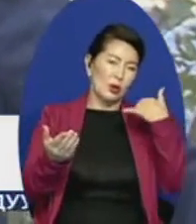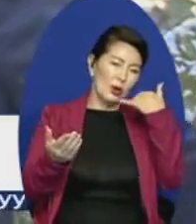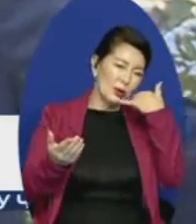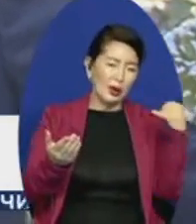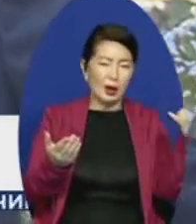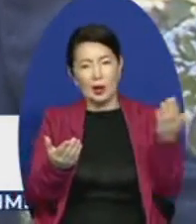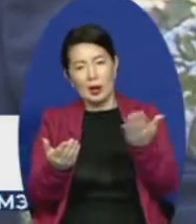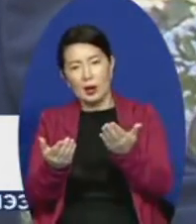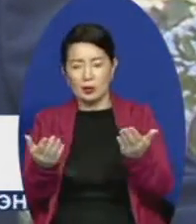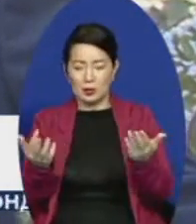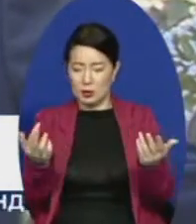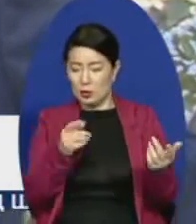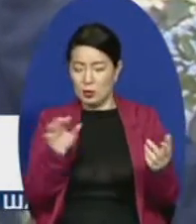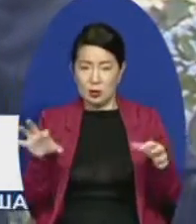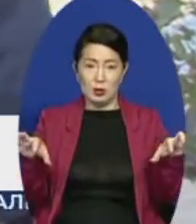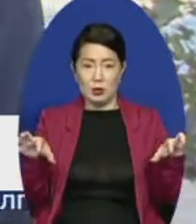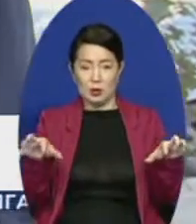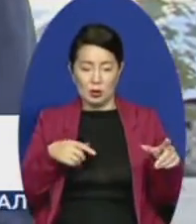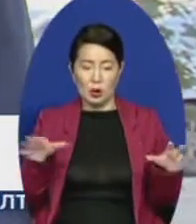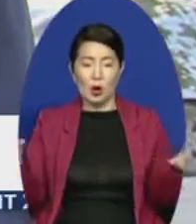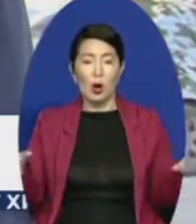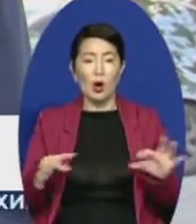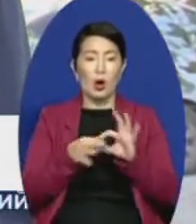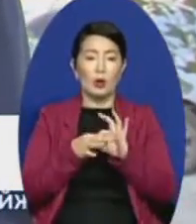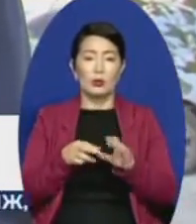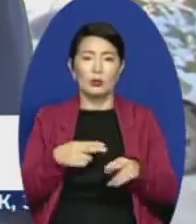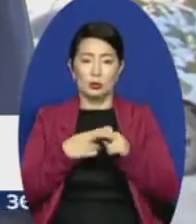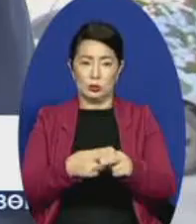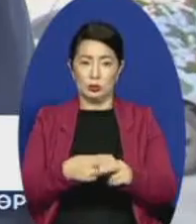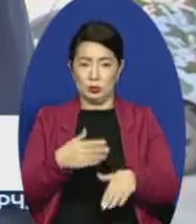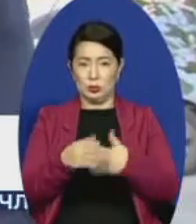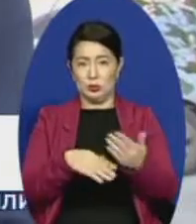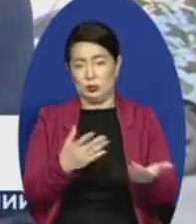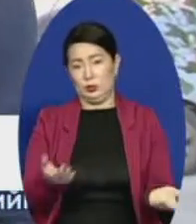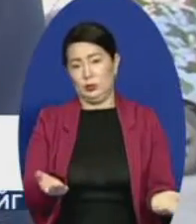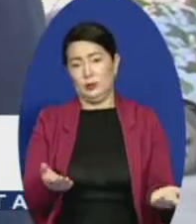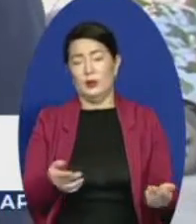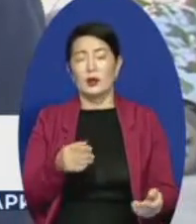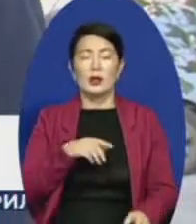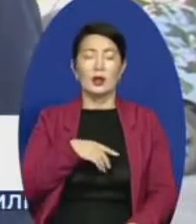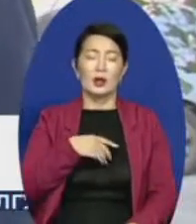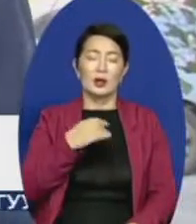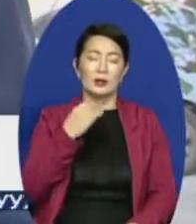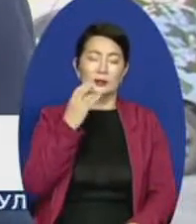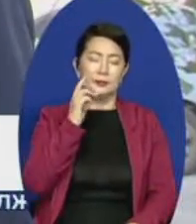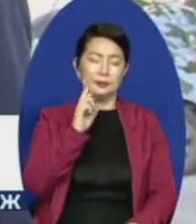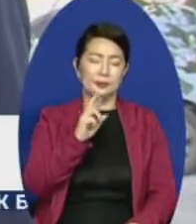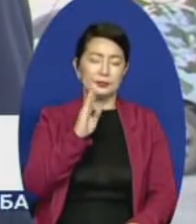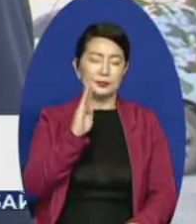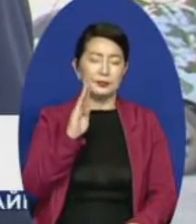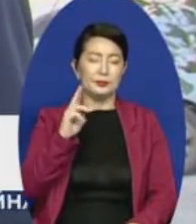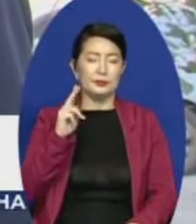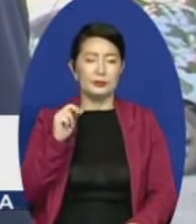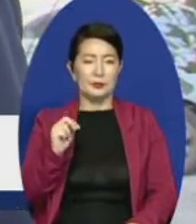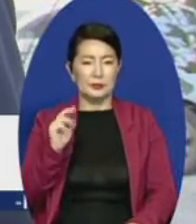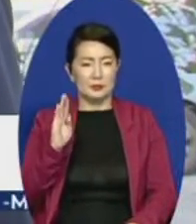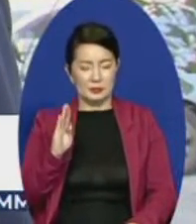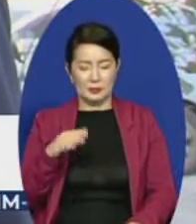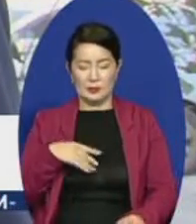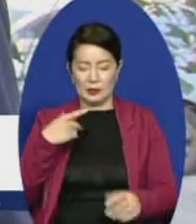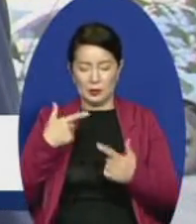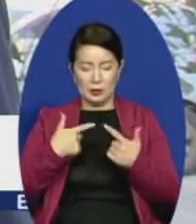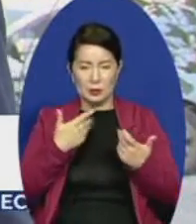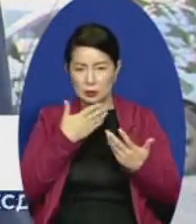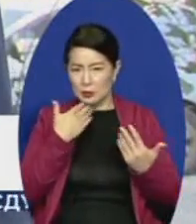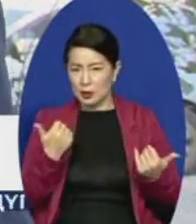дуудаад тэргээр үйлчлүүлэх гэдэг хэсэг байгаад энэ хоёрыг хоорд нь холбож өгч шүү дээ. Тэгэхээр өнөөдөр Airbnb гээд дэлхийд нэгч буудлагын